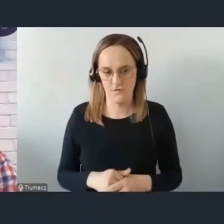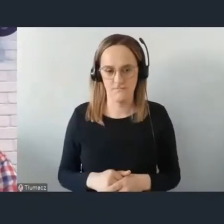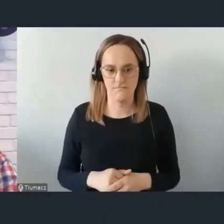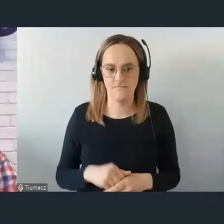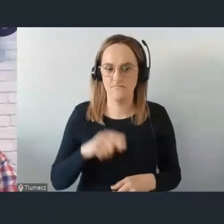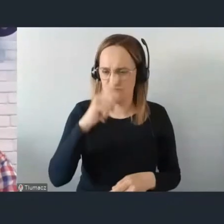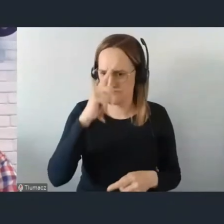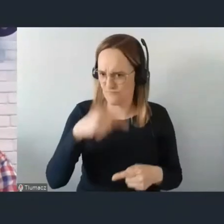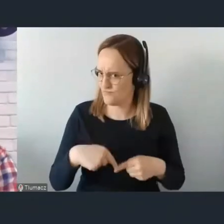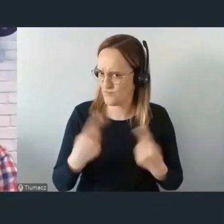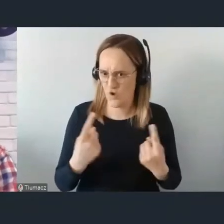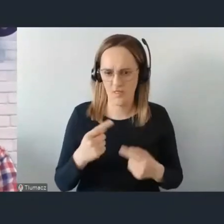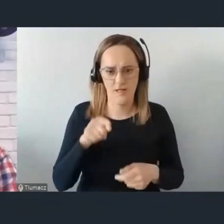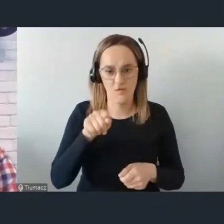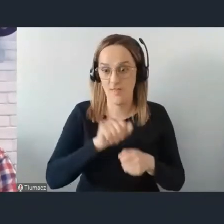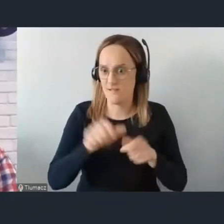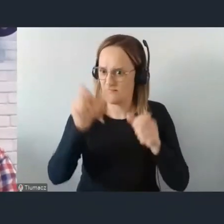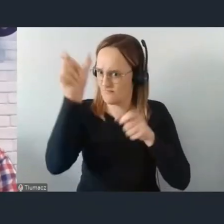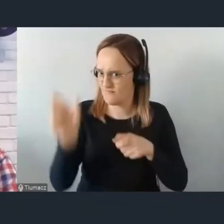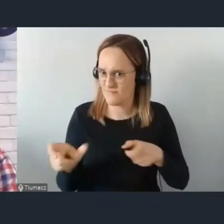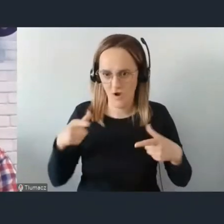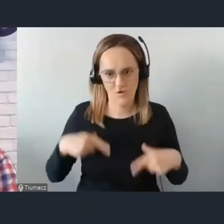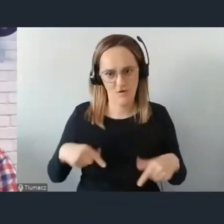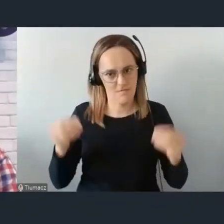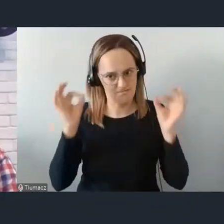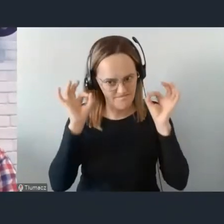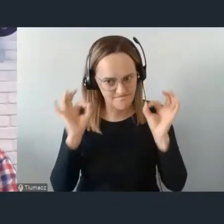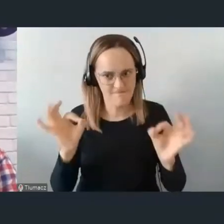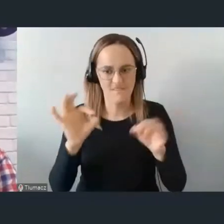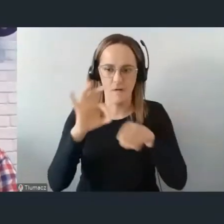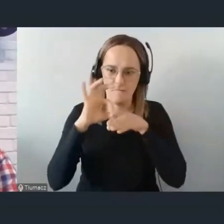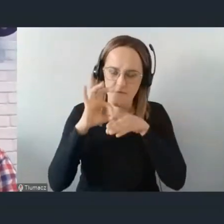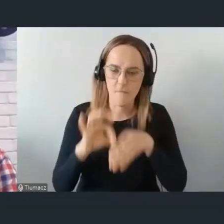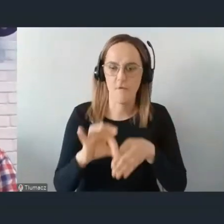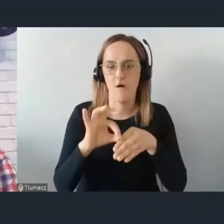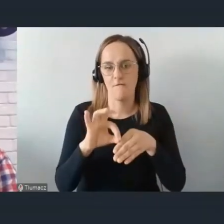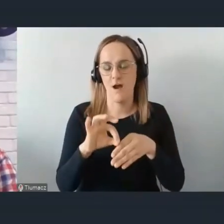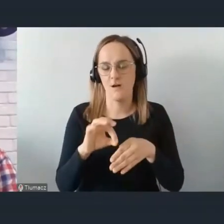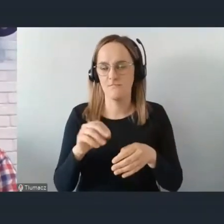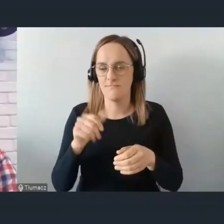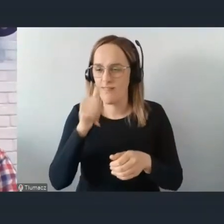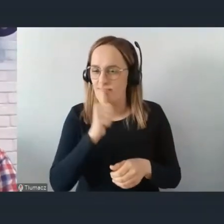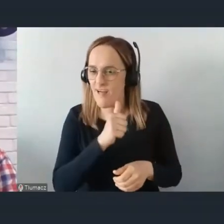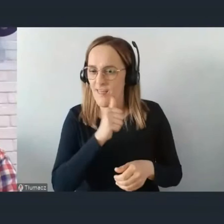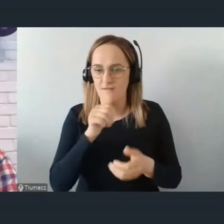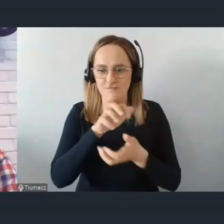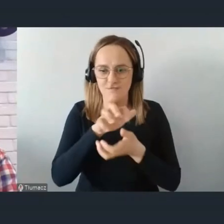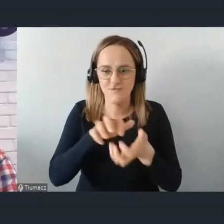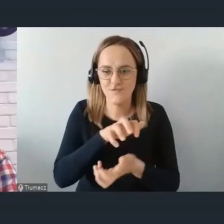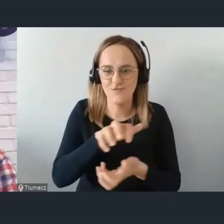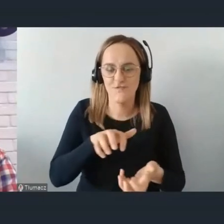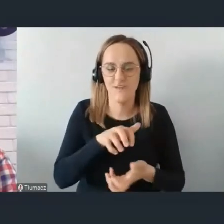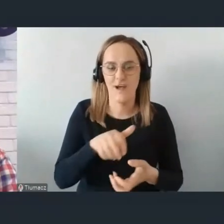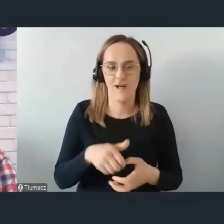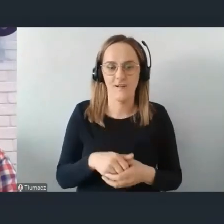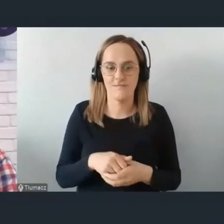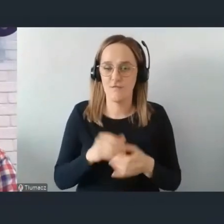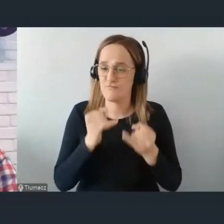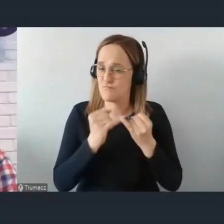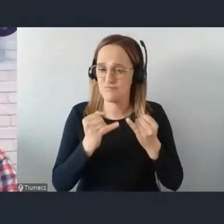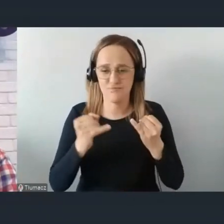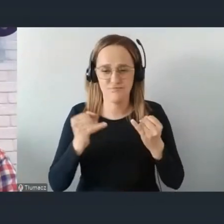jestem przekonana, że jest to odpowiednia osoba, która może nas dzisiaj wprowadzić w ten tajemniczy świat